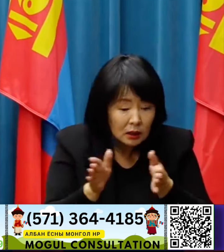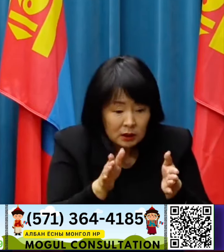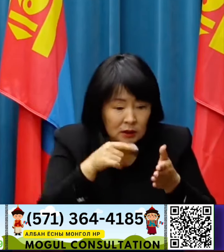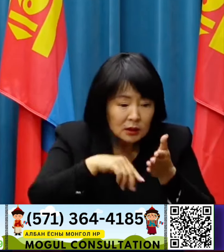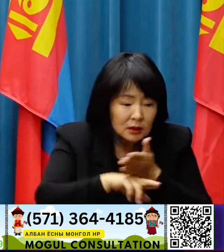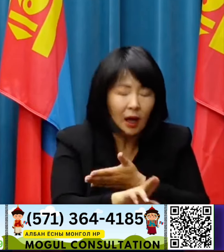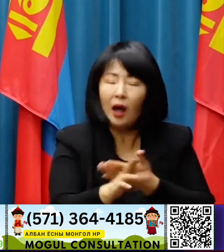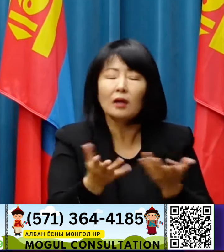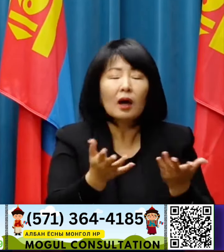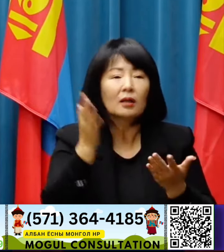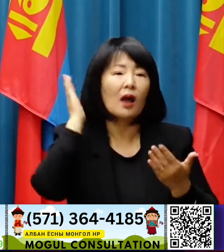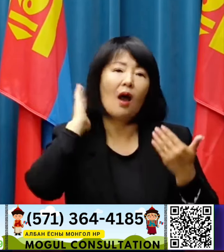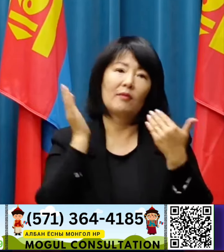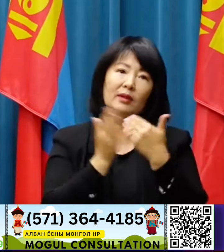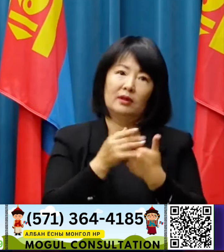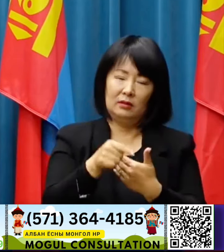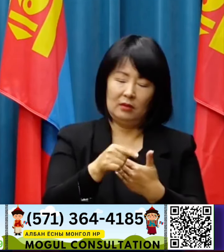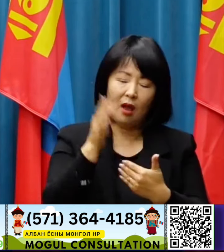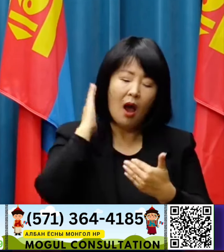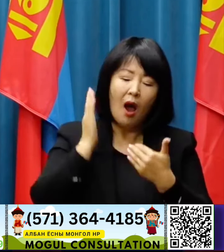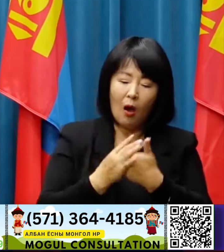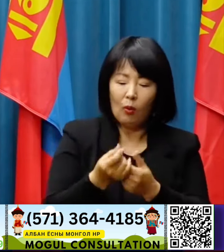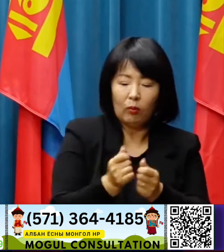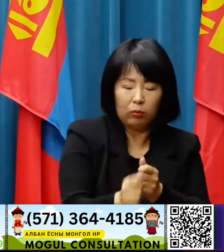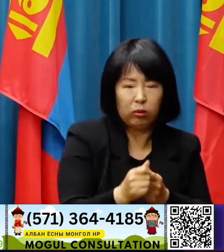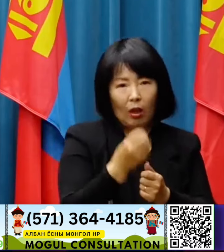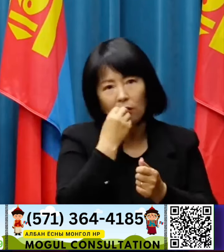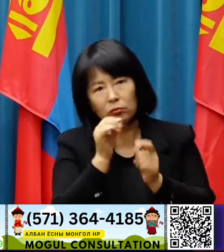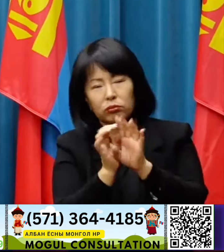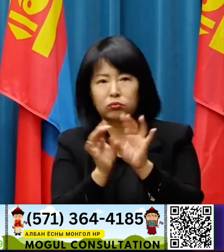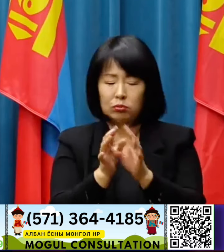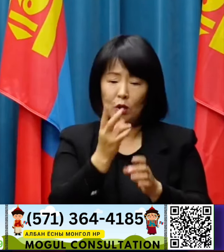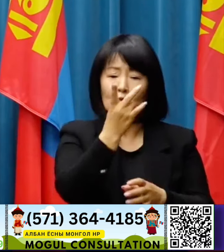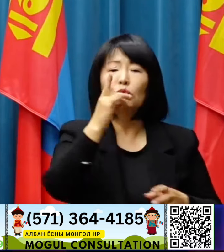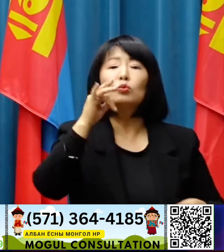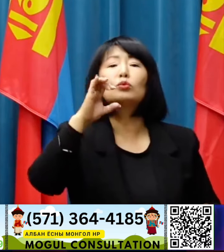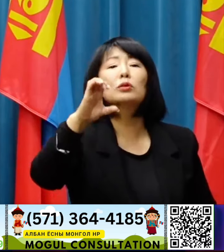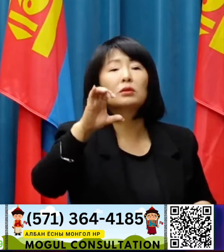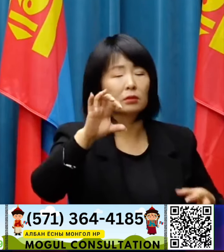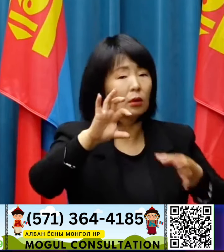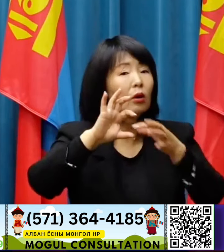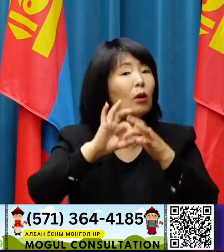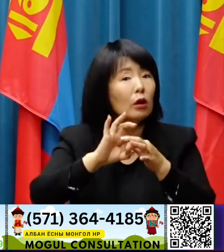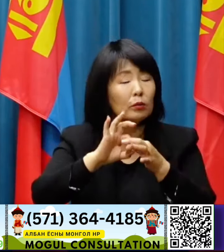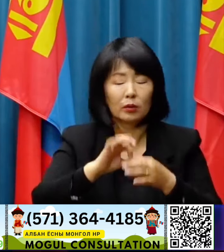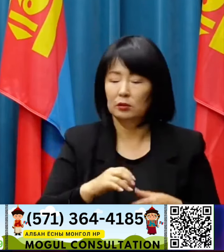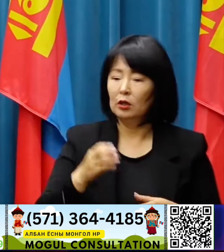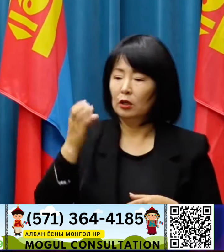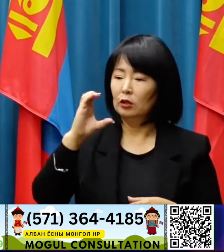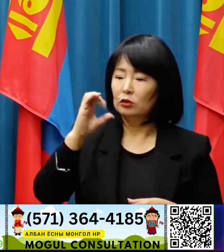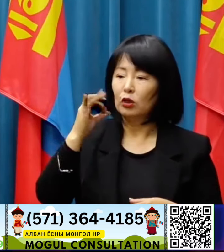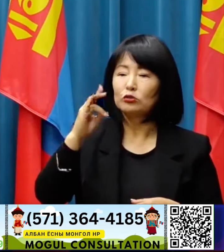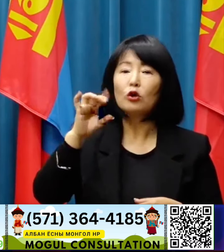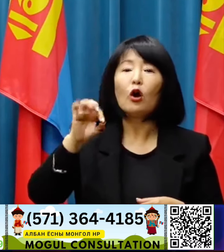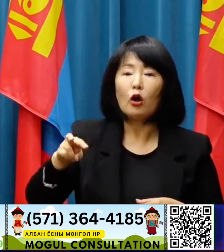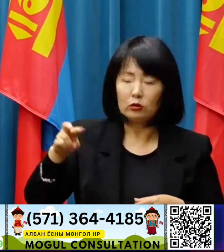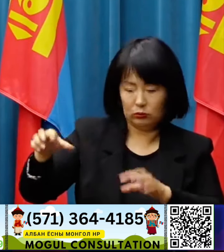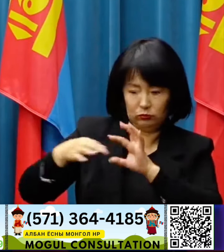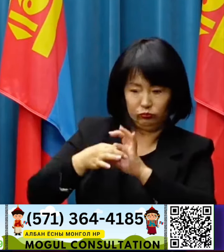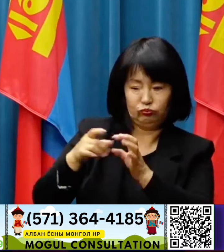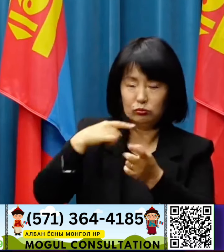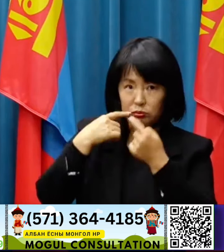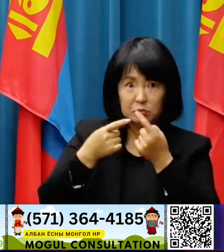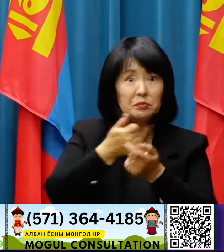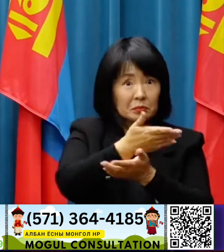нөгөө авилга хэл ах уу. За, ингээд одоо нэг нүүрстэй холбоотой одоо сонсголч гэсэн юунаас олж үүсэж ирсэн та бүхэн бол